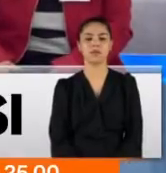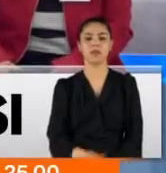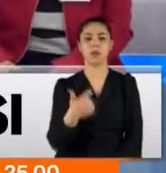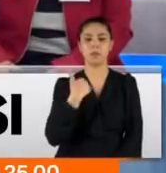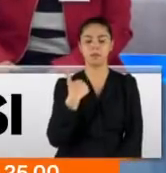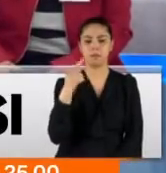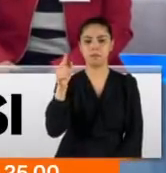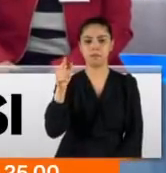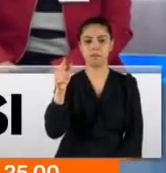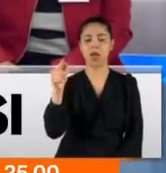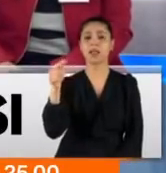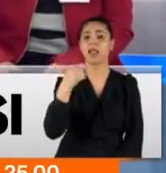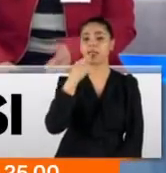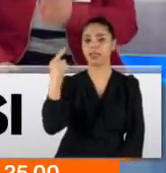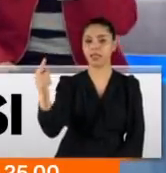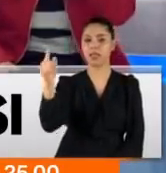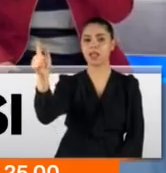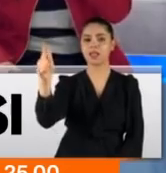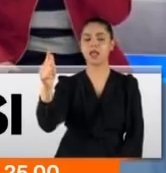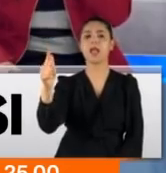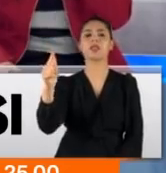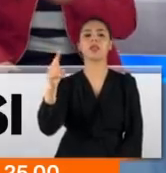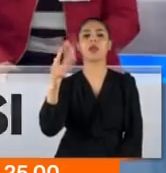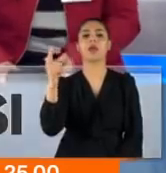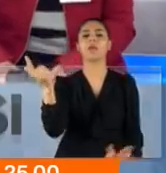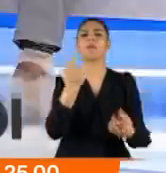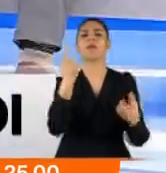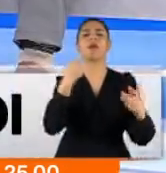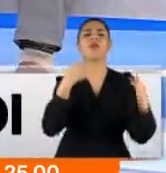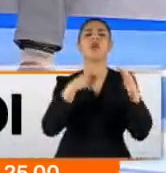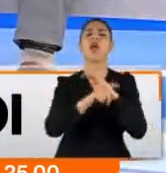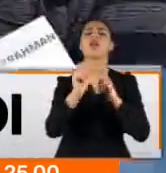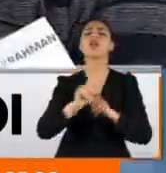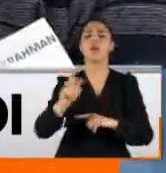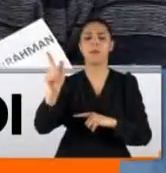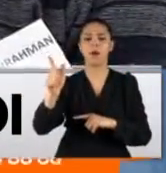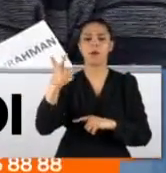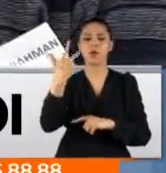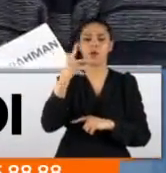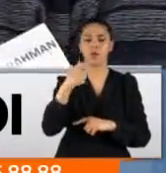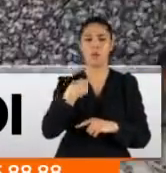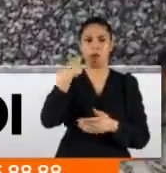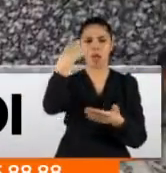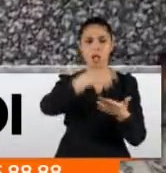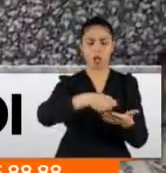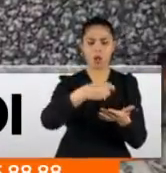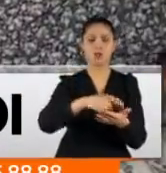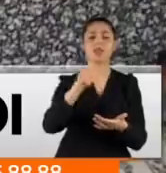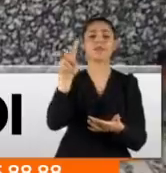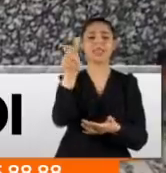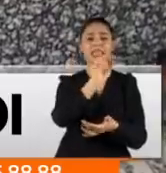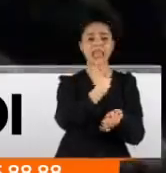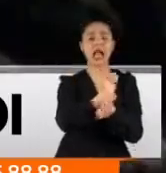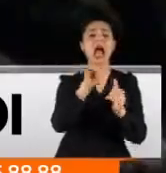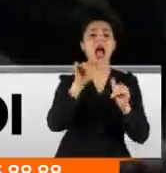okuttu. Sen dedi, ilişki girmeyeceksin, bir şey yapamayacaksın. 3 milyar para verdim, ayrı ayrı. İki aile aynı